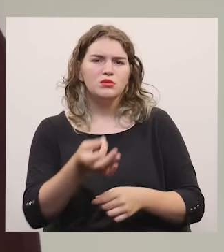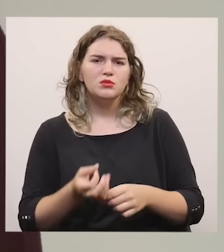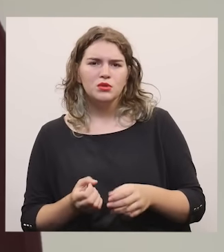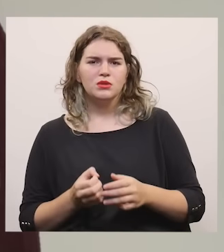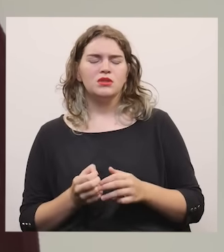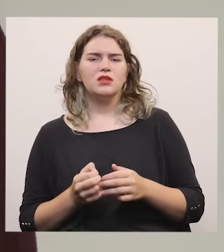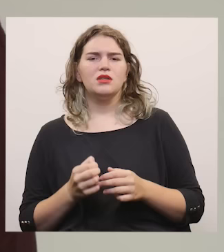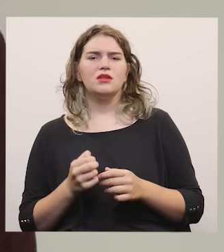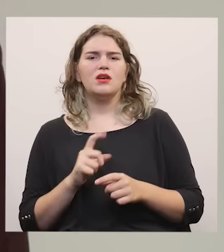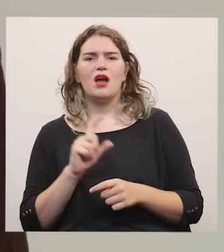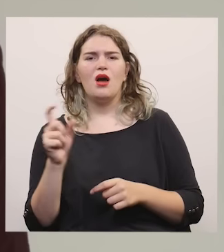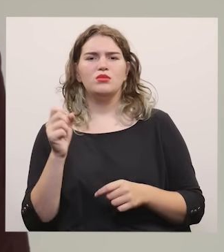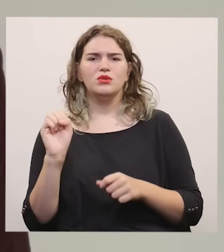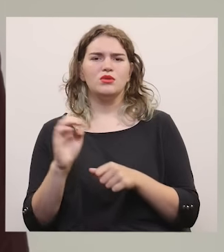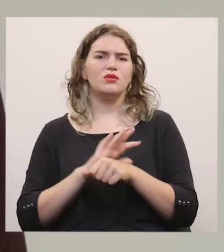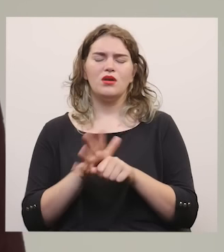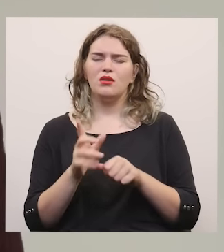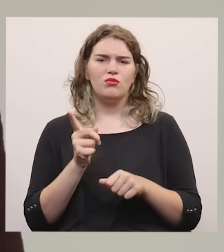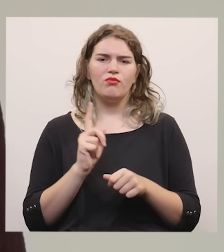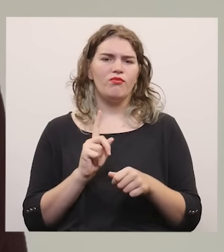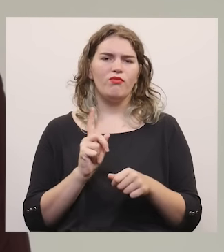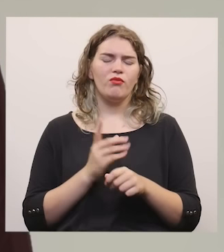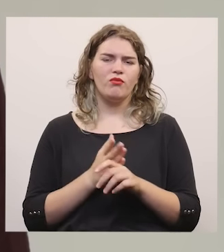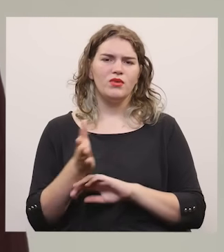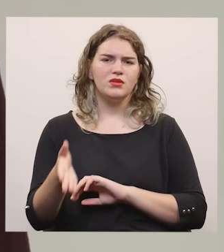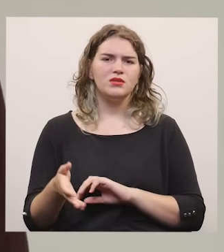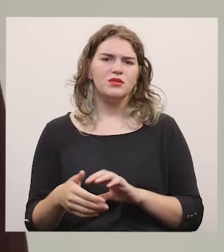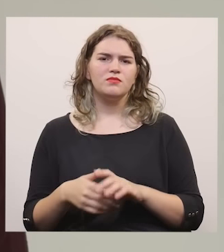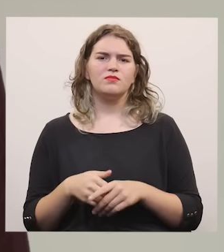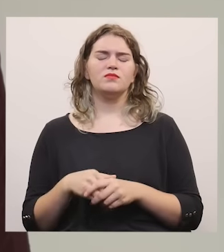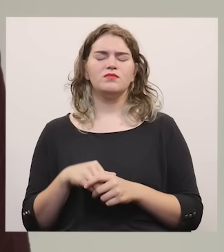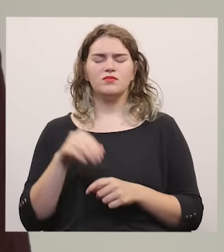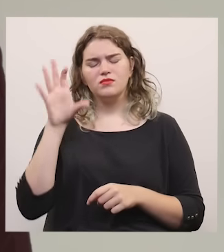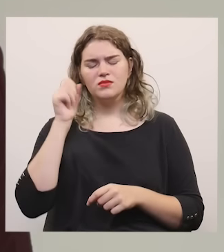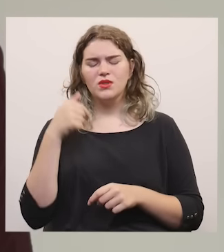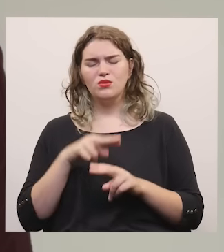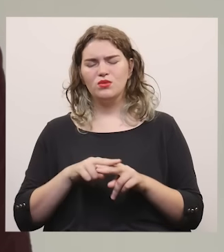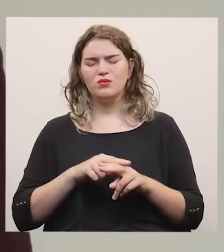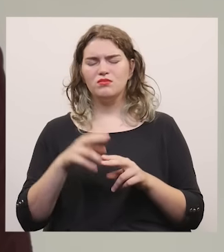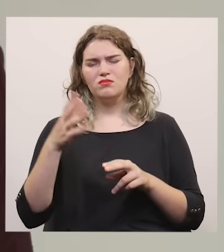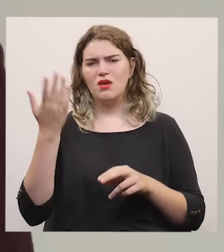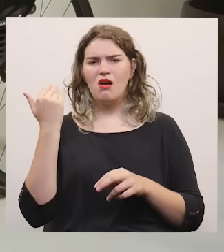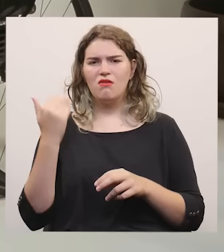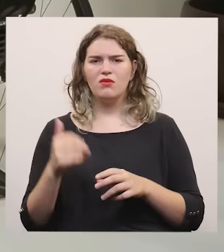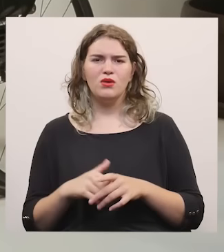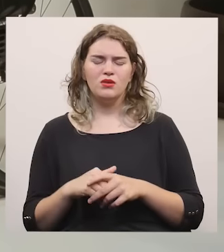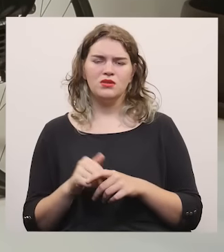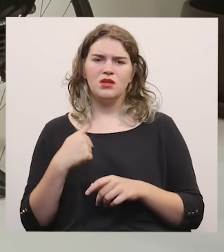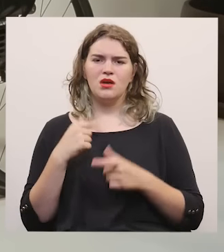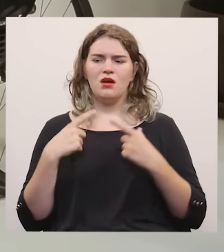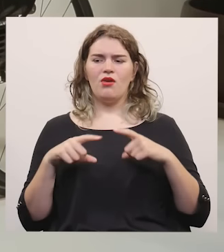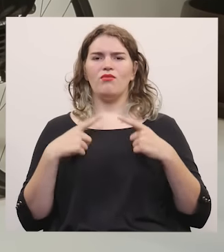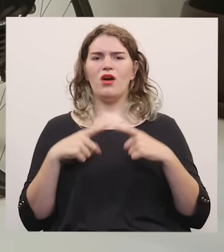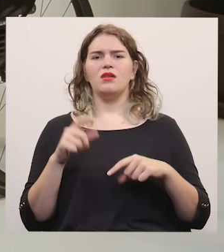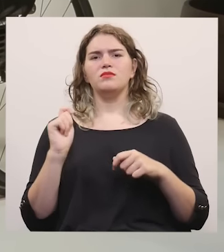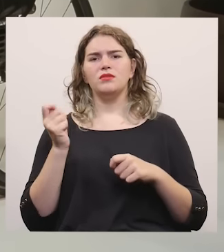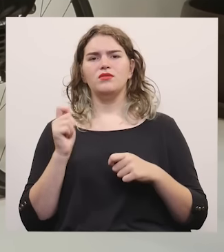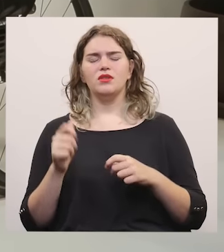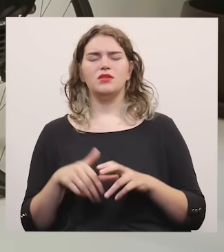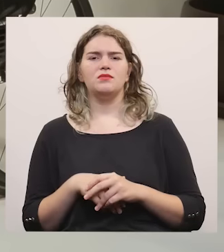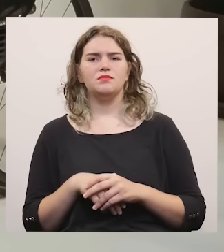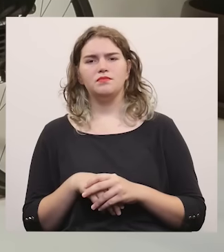că datorită COVID-ului n-am avut voie să intru cu el. Știți situația cum a fost în acea perioadă. Și mi-a zis că trebuie să aștept